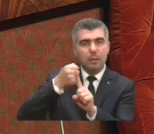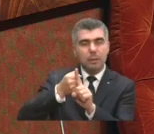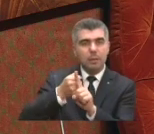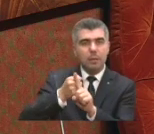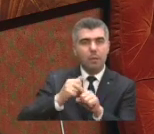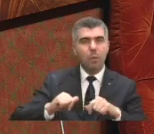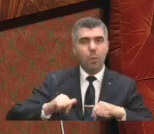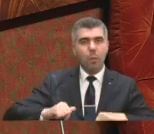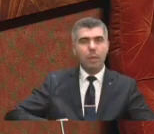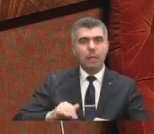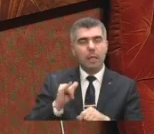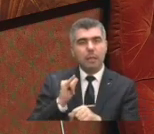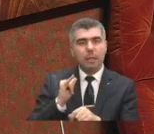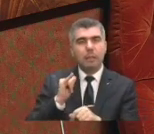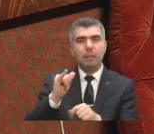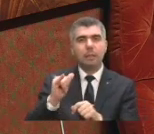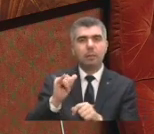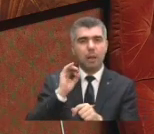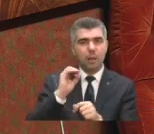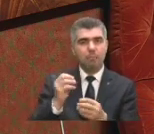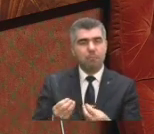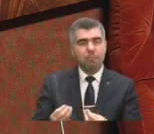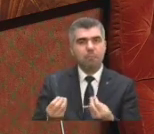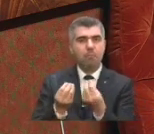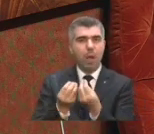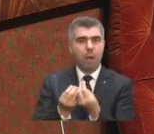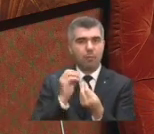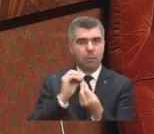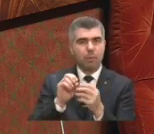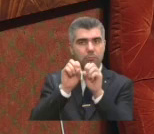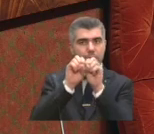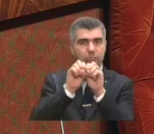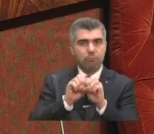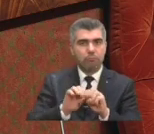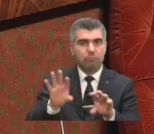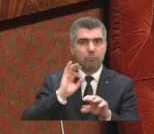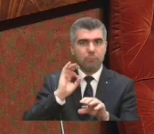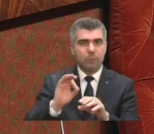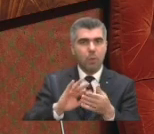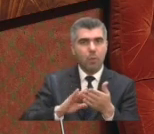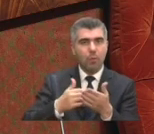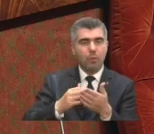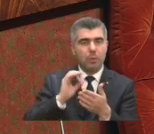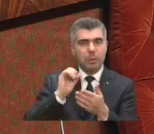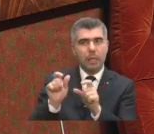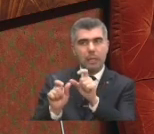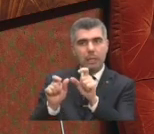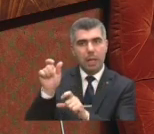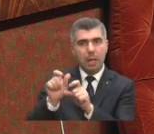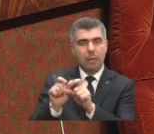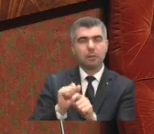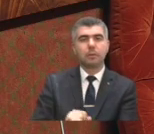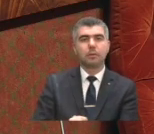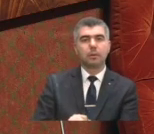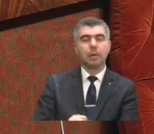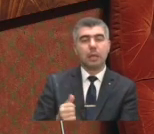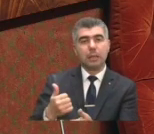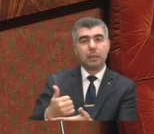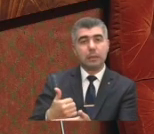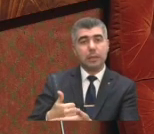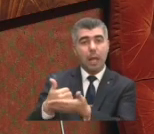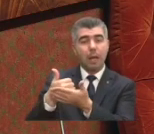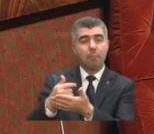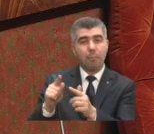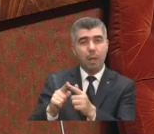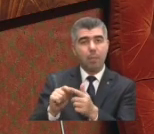تتبع مستمر بشراكة مع المهنيين لضمان العرض الكافي لتلبية الطلب، دعم استيراد عجلات أصناف